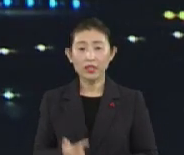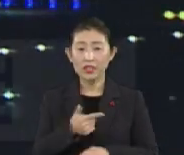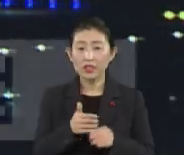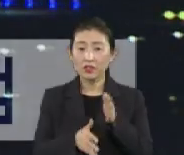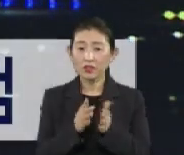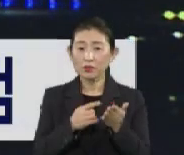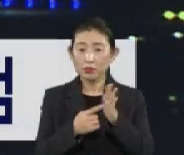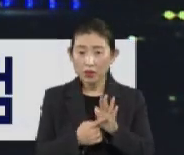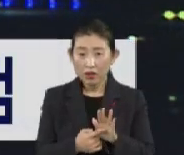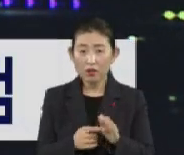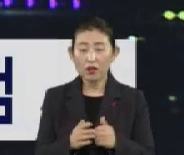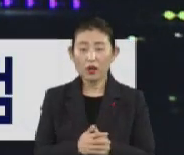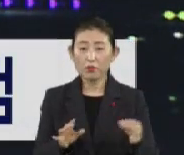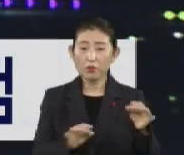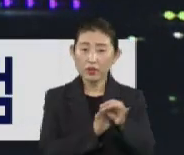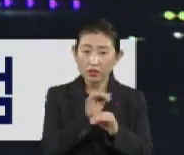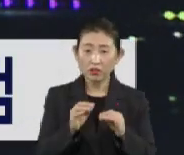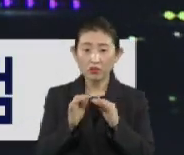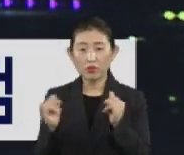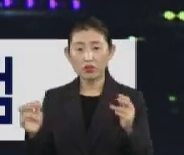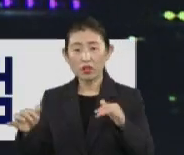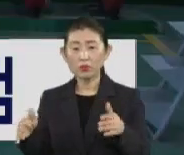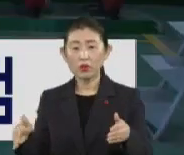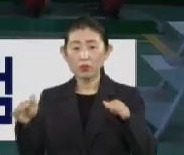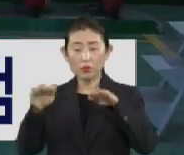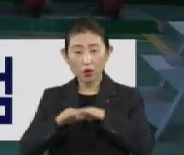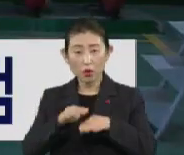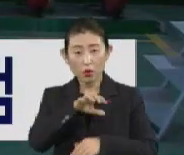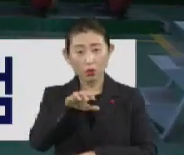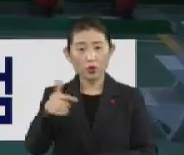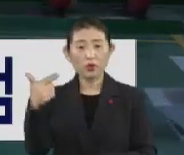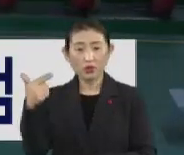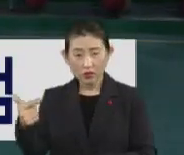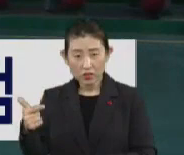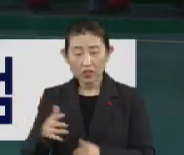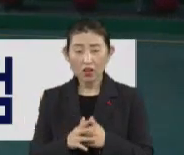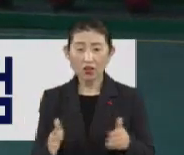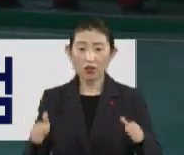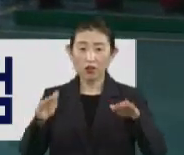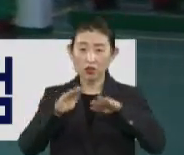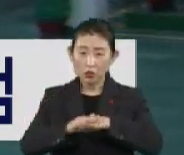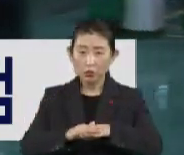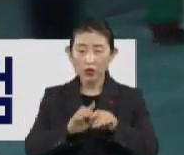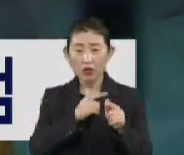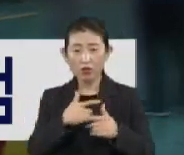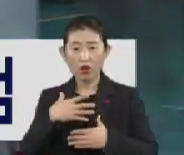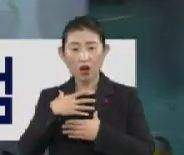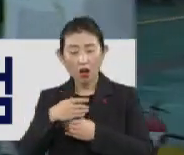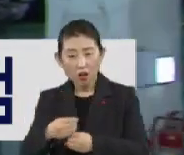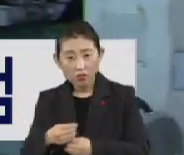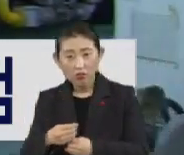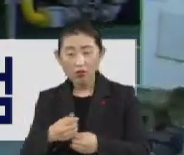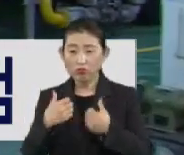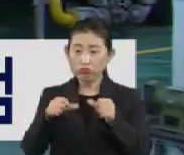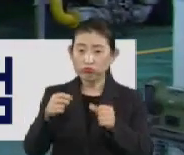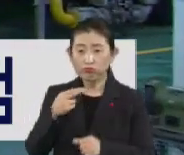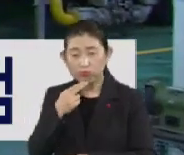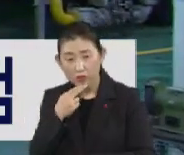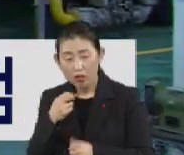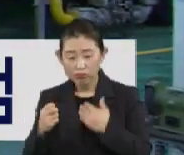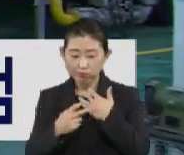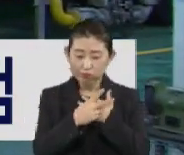대전시가 설 명절을 맞아 백화점 등 다중이용 시설 6개소를 대상으로 건축물과 시설물 구조부 손상과